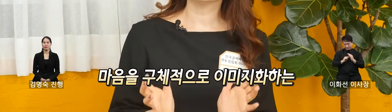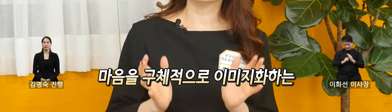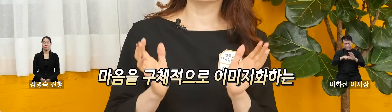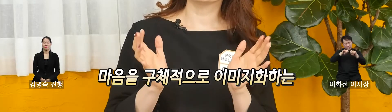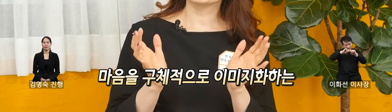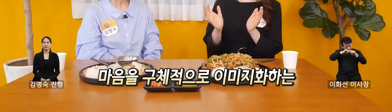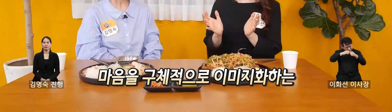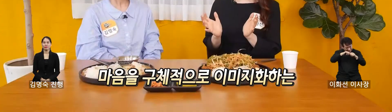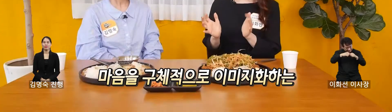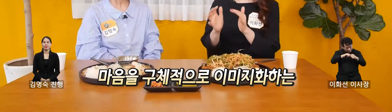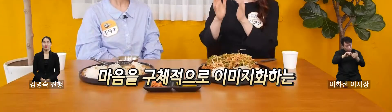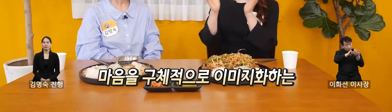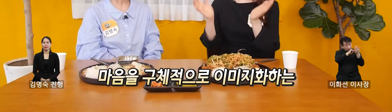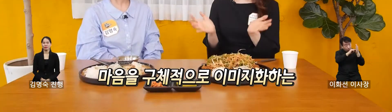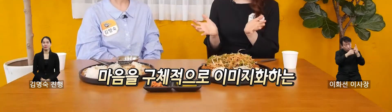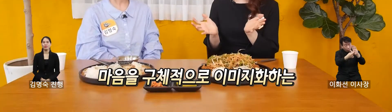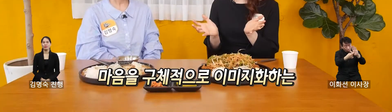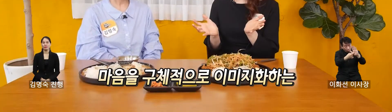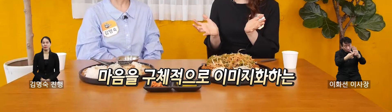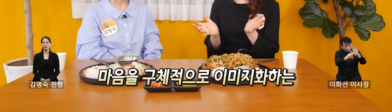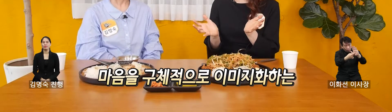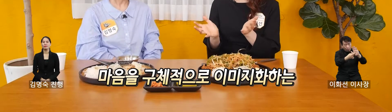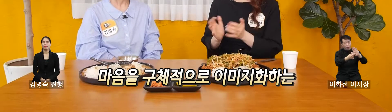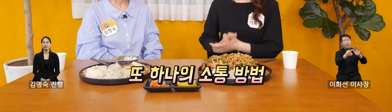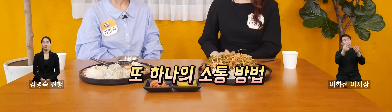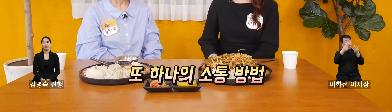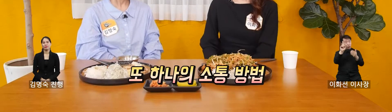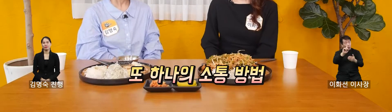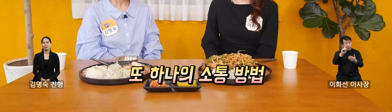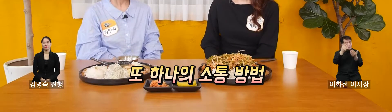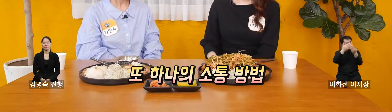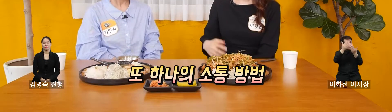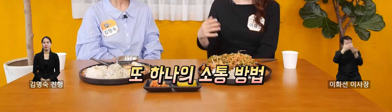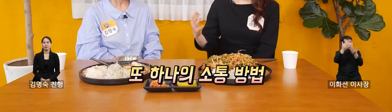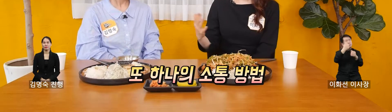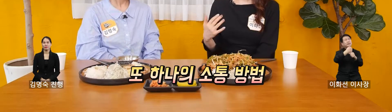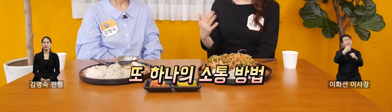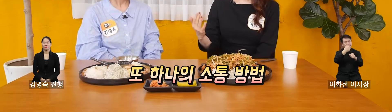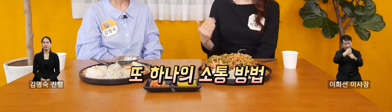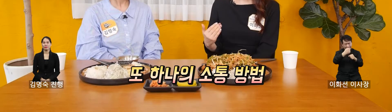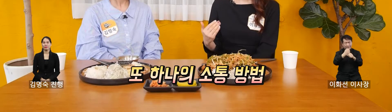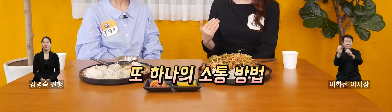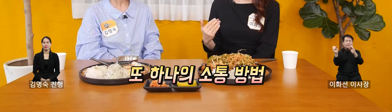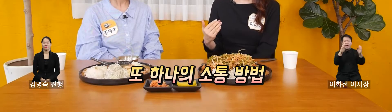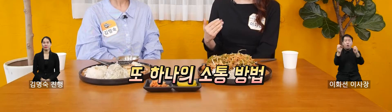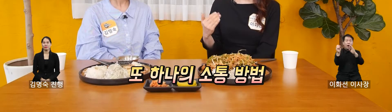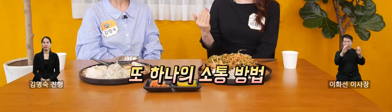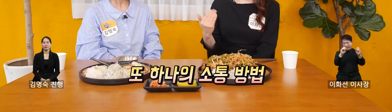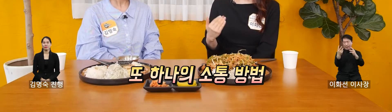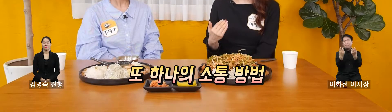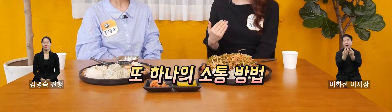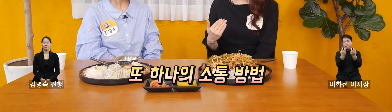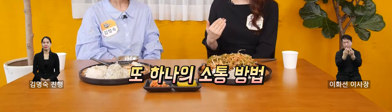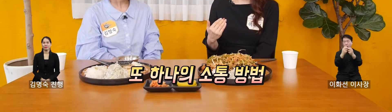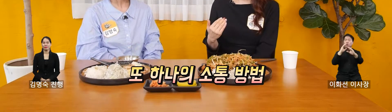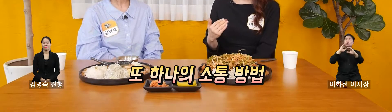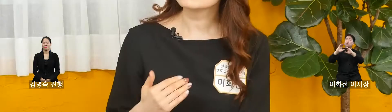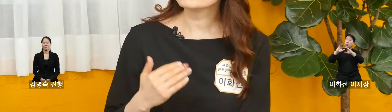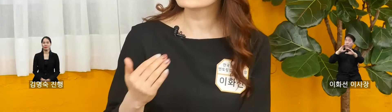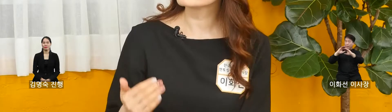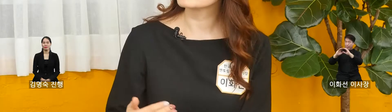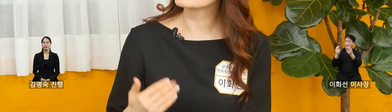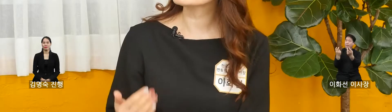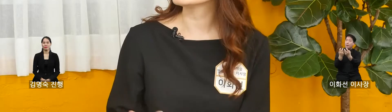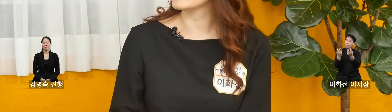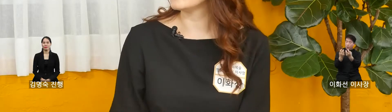구체적으로 표현해낸 이미지화시킨 그런 대화 방법, 그 소통의 방법